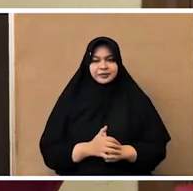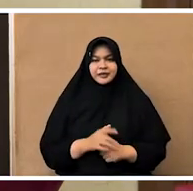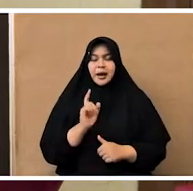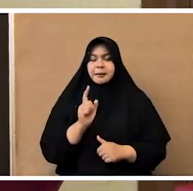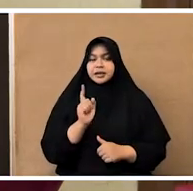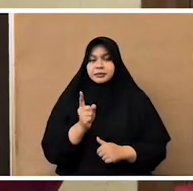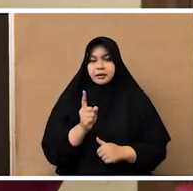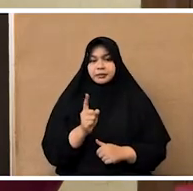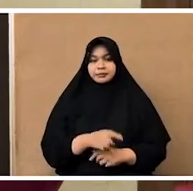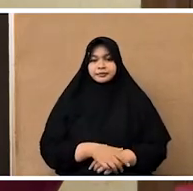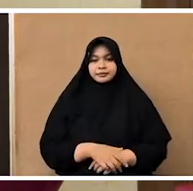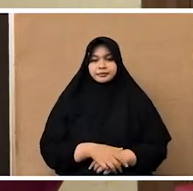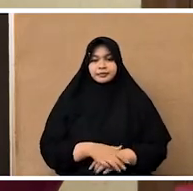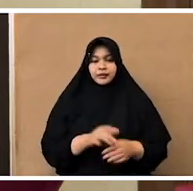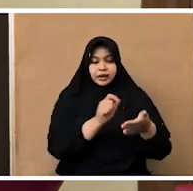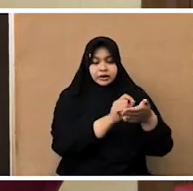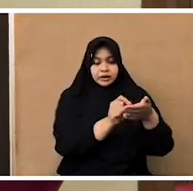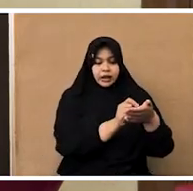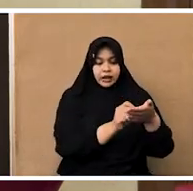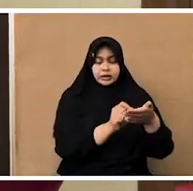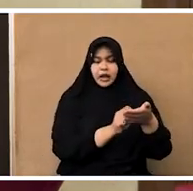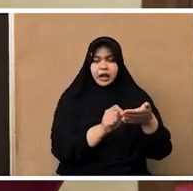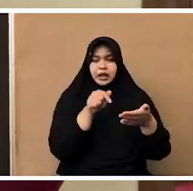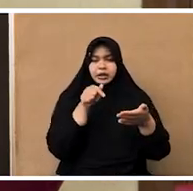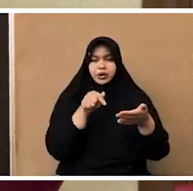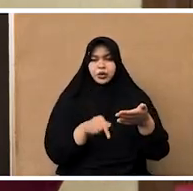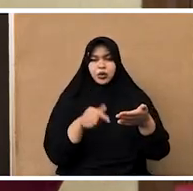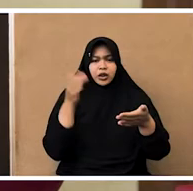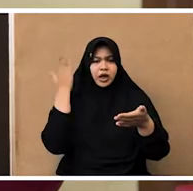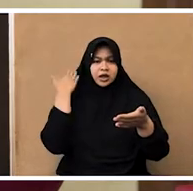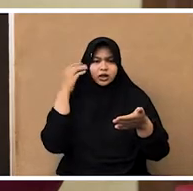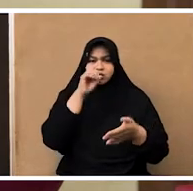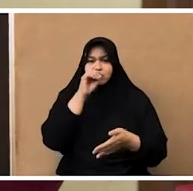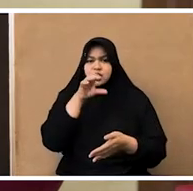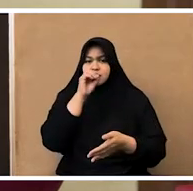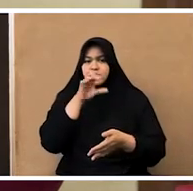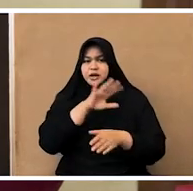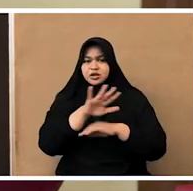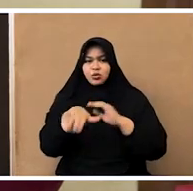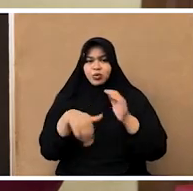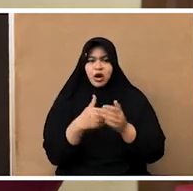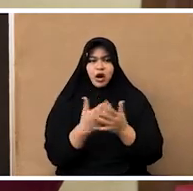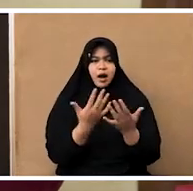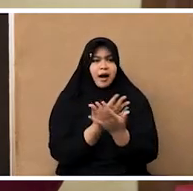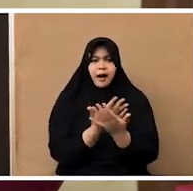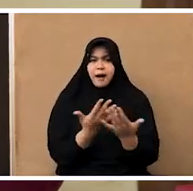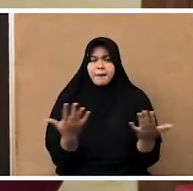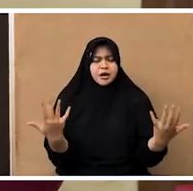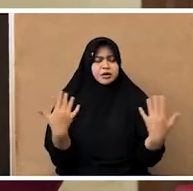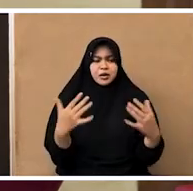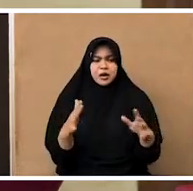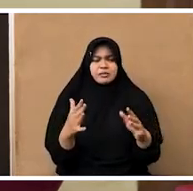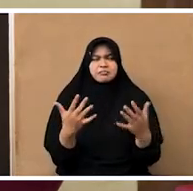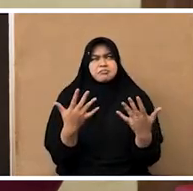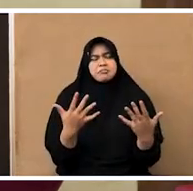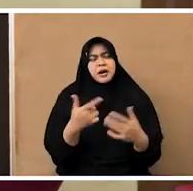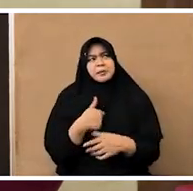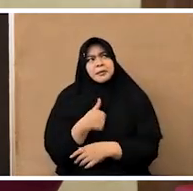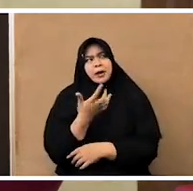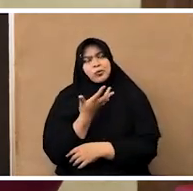karena catatan-catatan itu kan tadi sudah disampaikan semua gitu apa gitu ya yang saya sampaikan